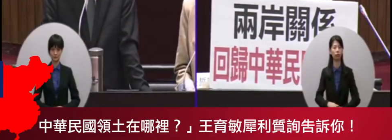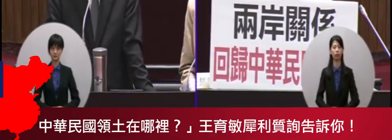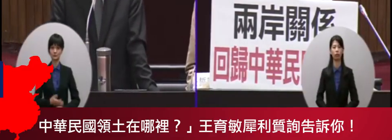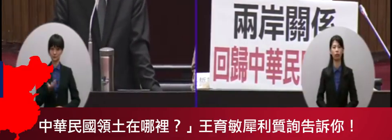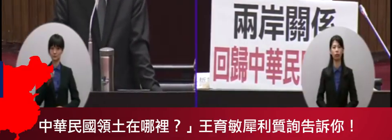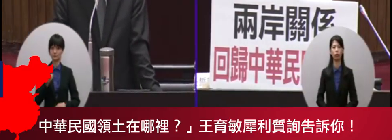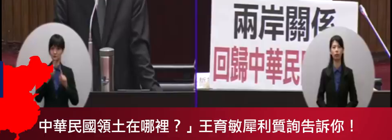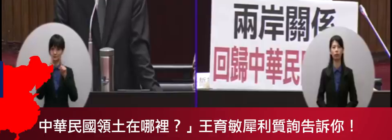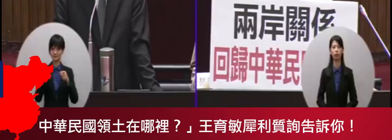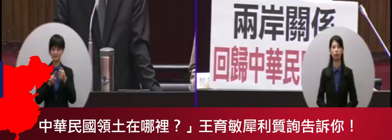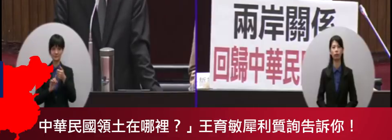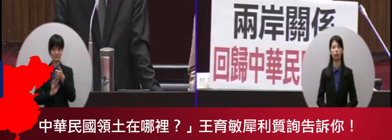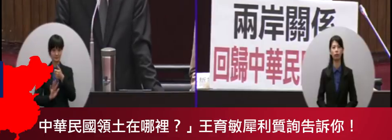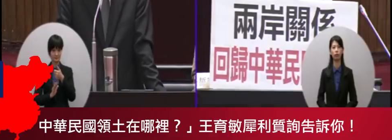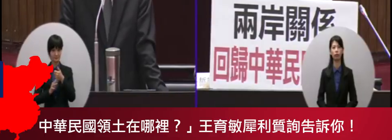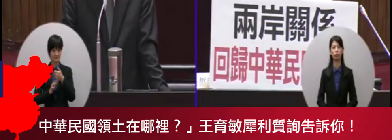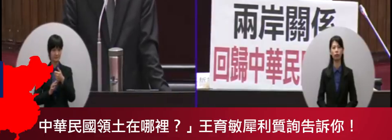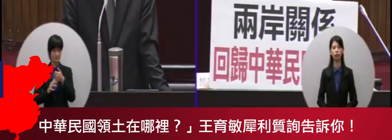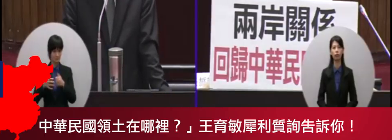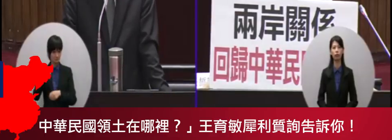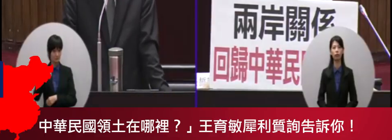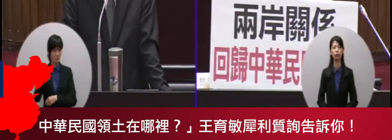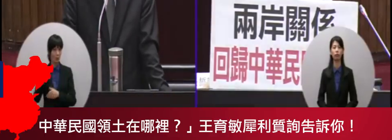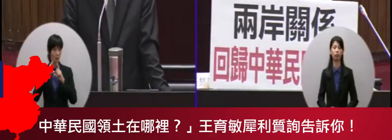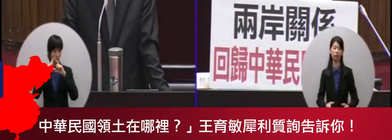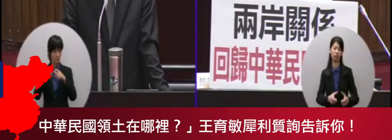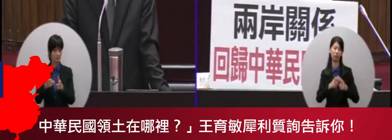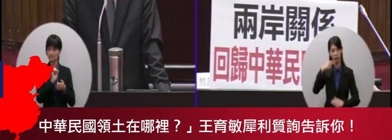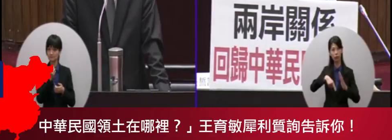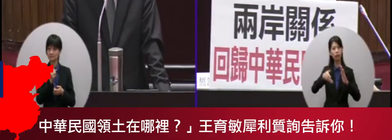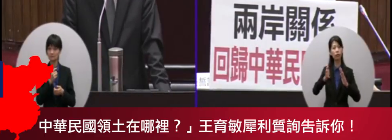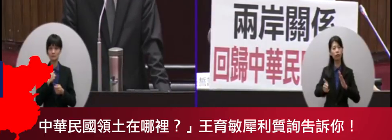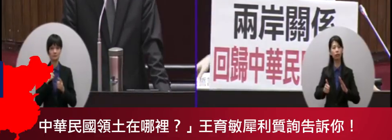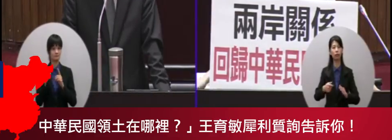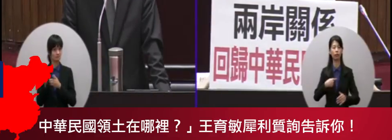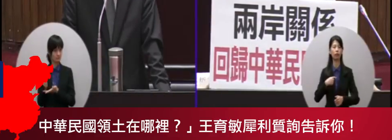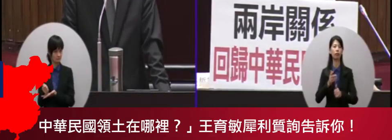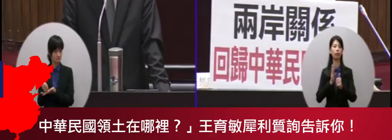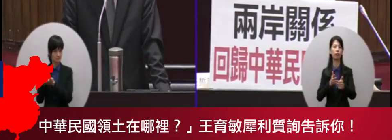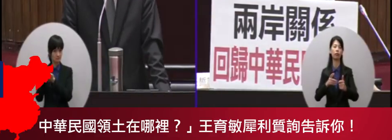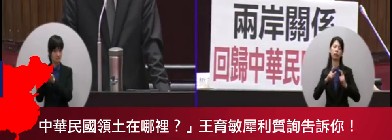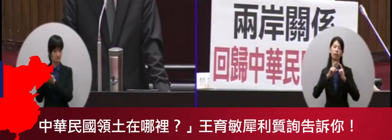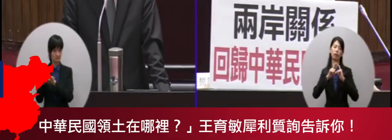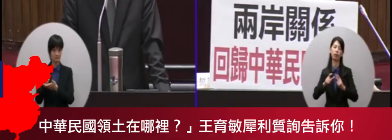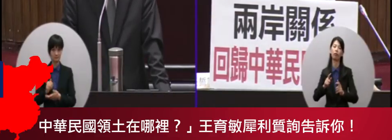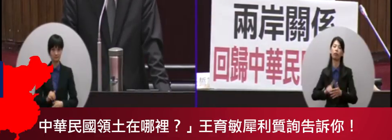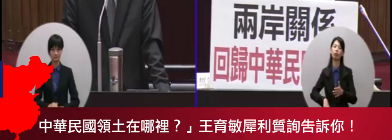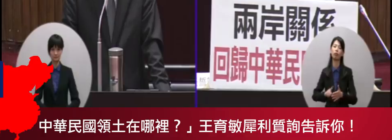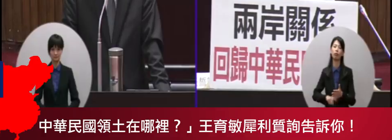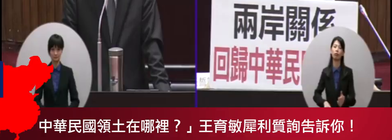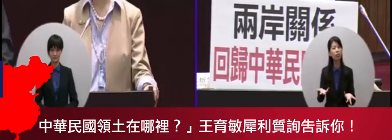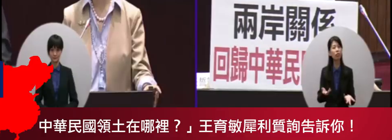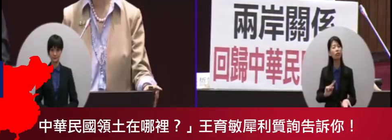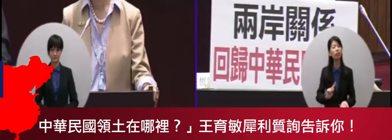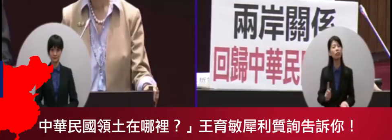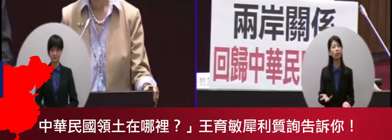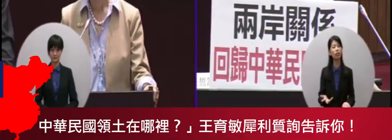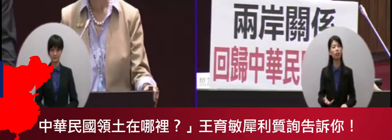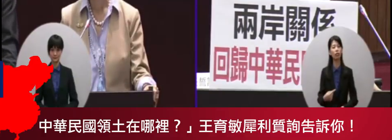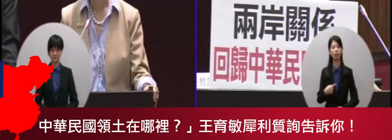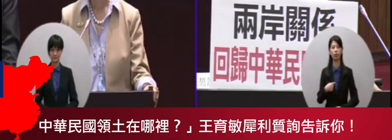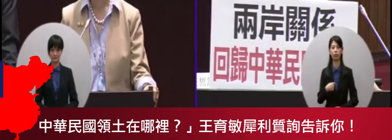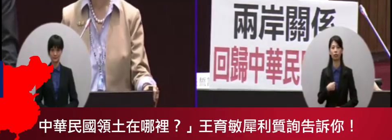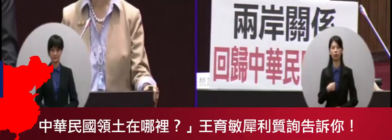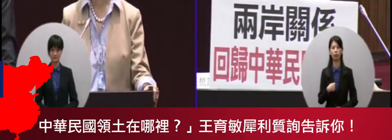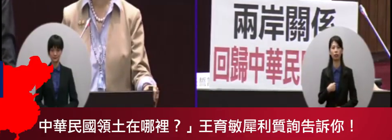刚刚张主委已经回答了吗？ 他没有回答我的问题啊！我觉得这个问题答案很简单，你为什么说不出口呢？我